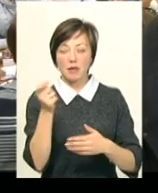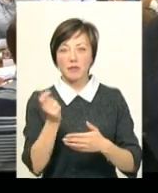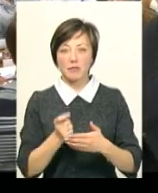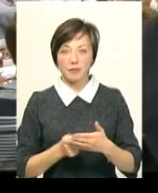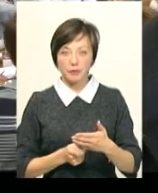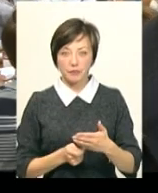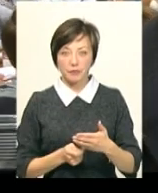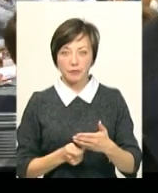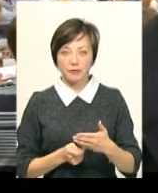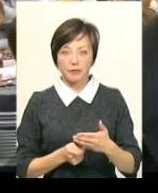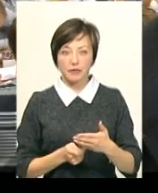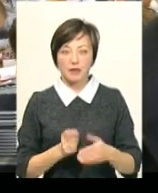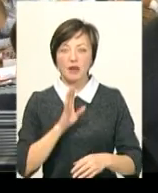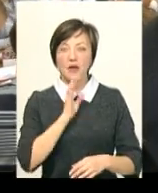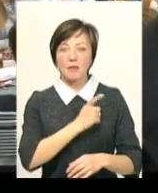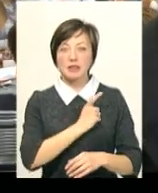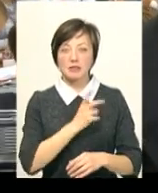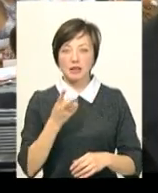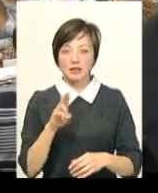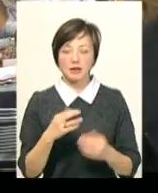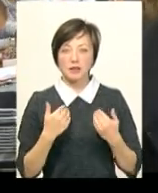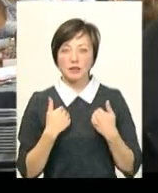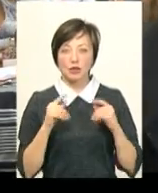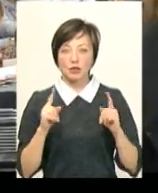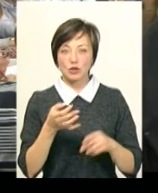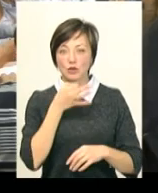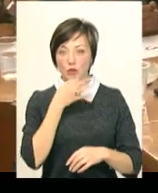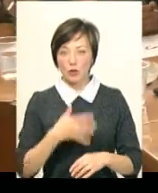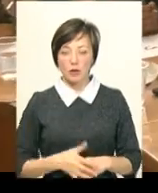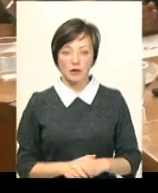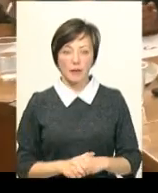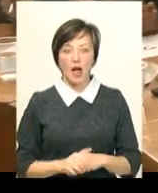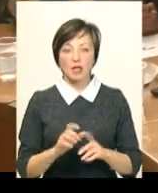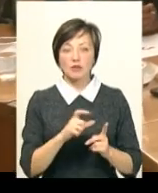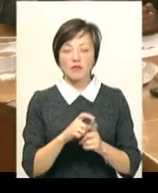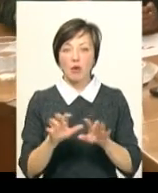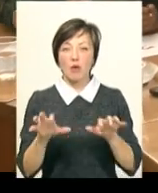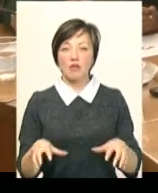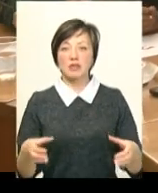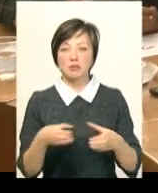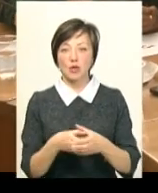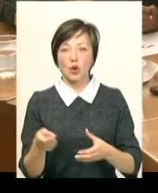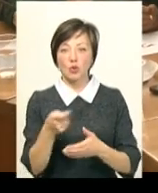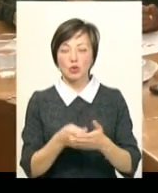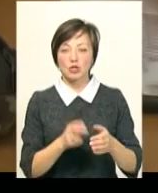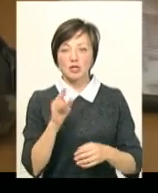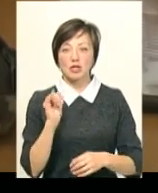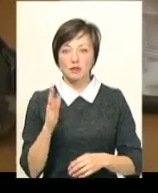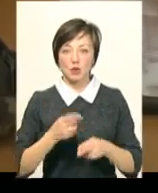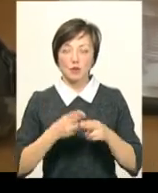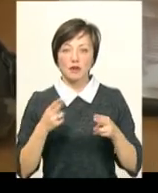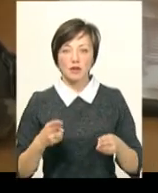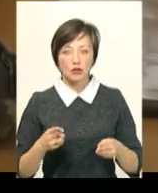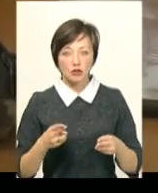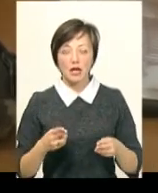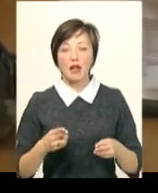намалювала майстриня, і мені вона дуже сподобалася. За словами голови спілки художників Дунаєвеччини Оксани